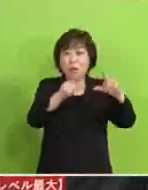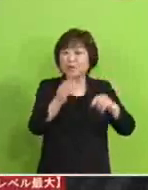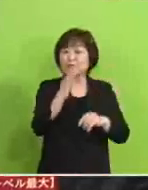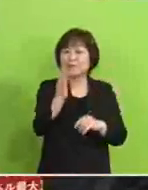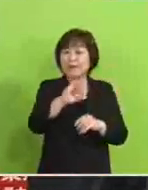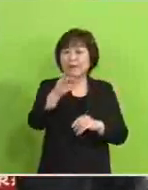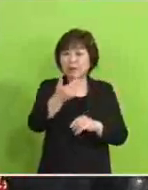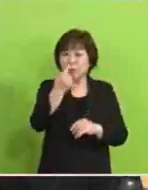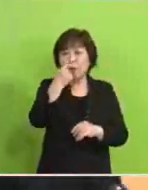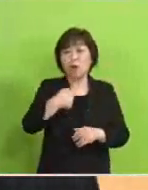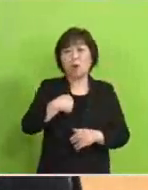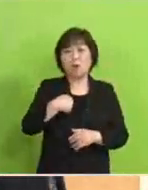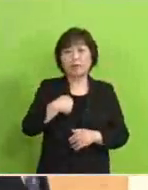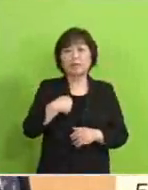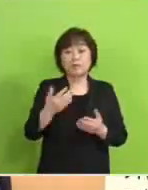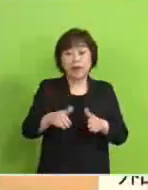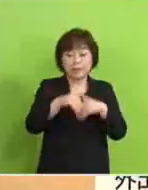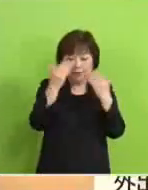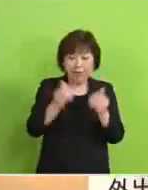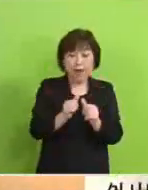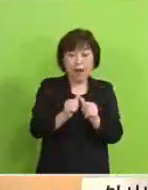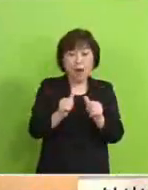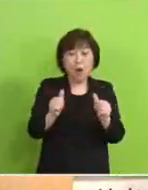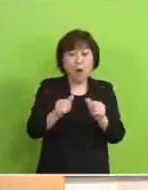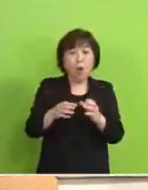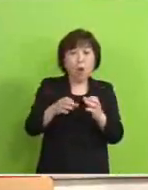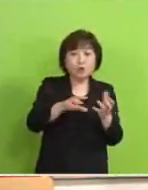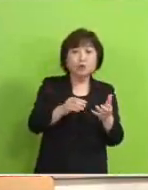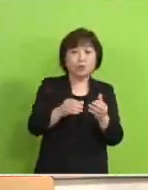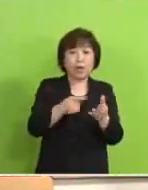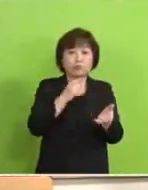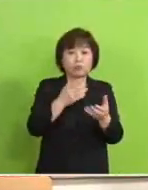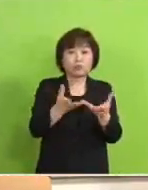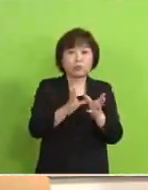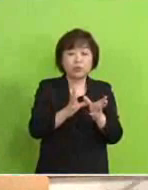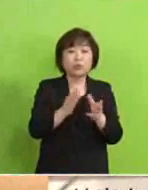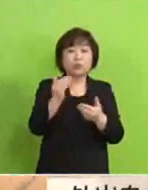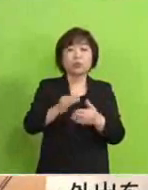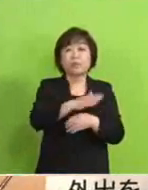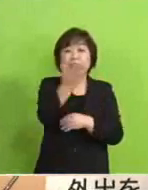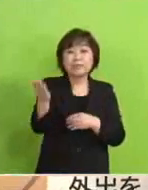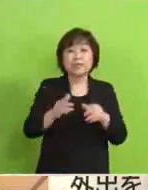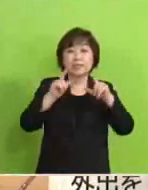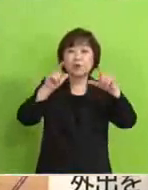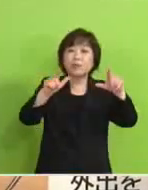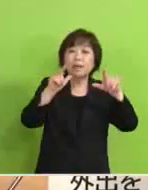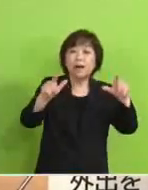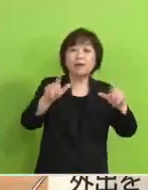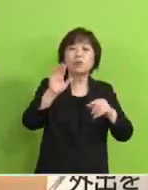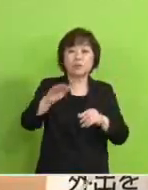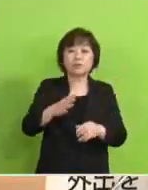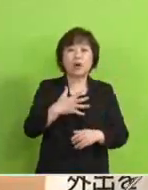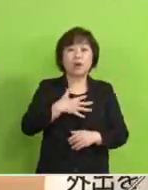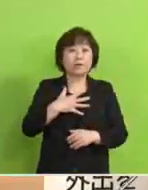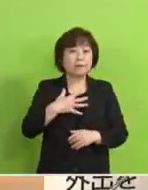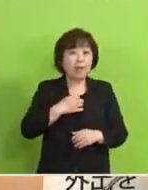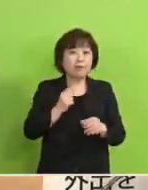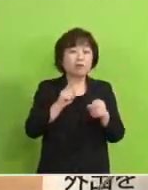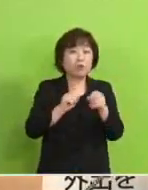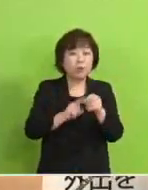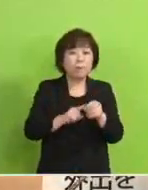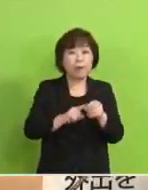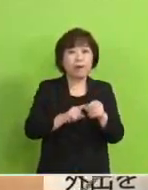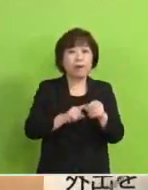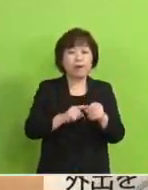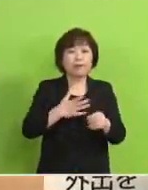が、私の方から全ホストクラブという括りで皆さんに呼びかけます。念のためです。念